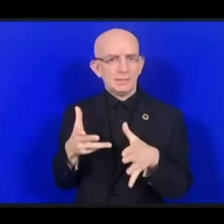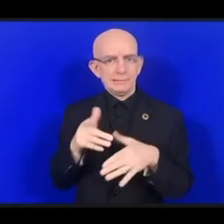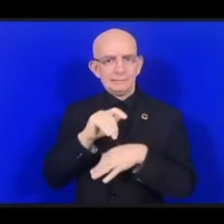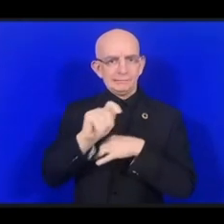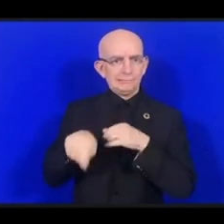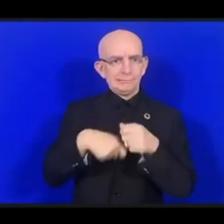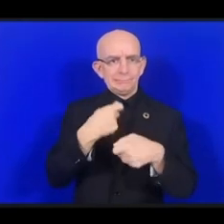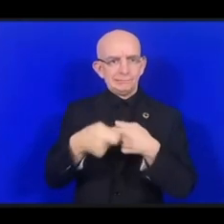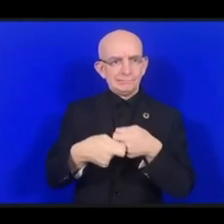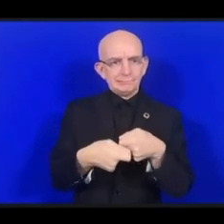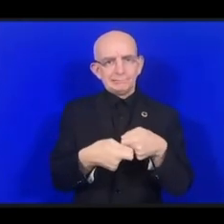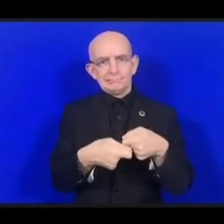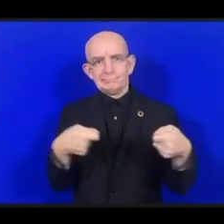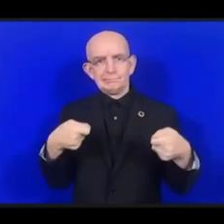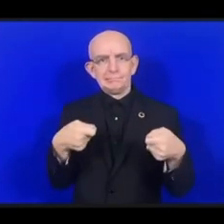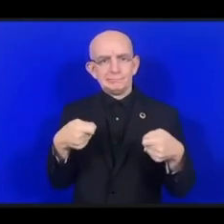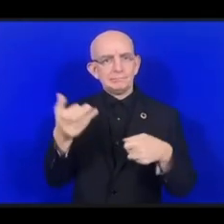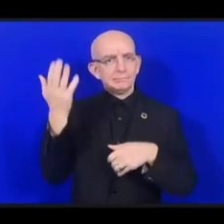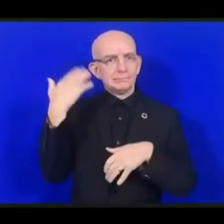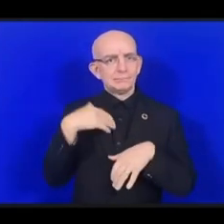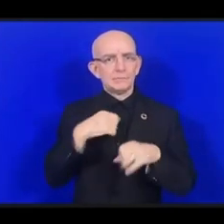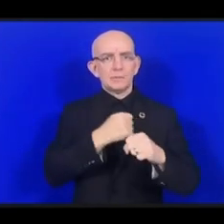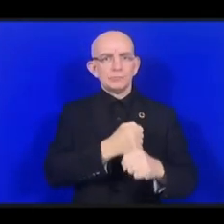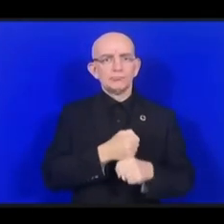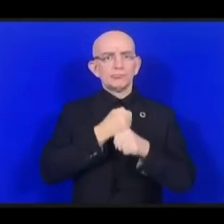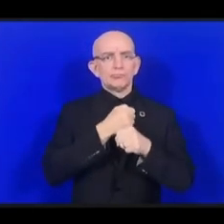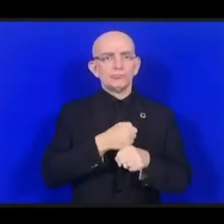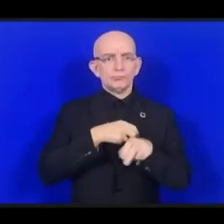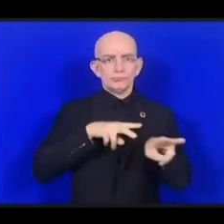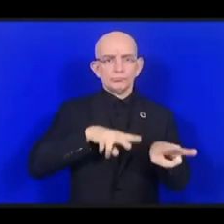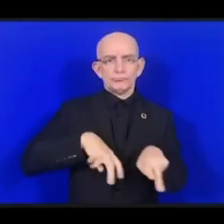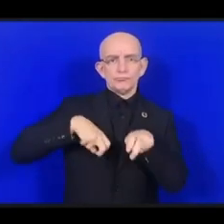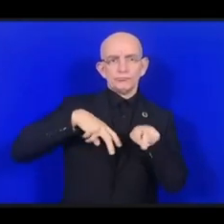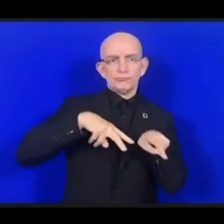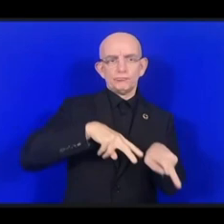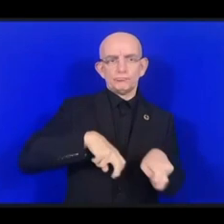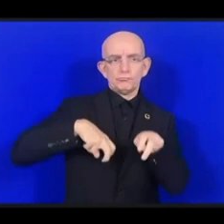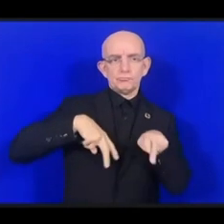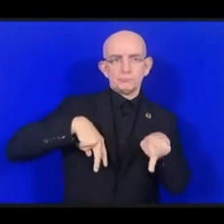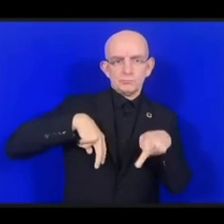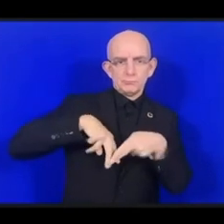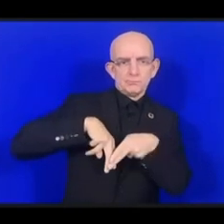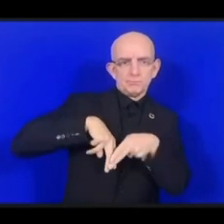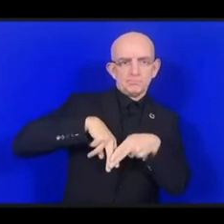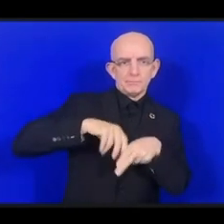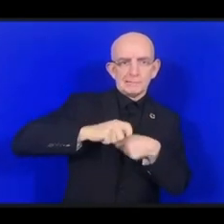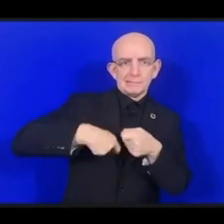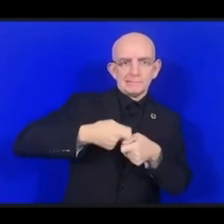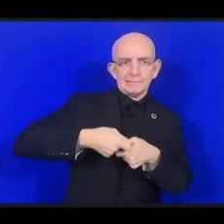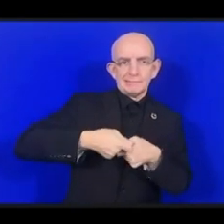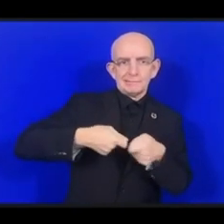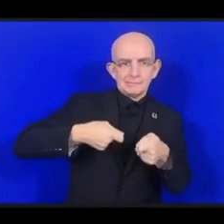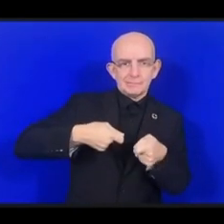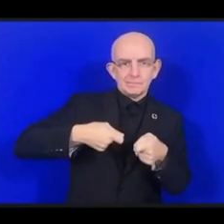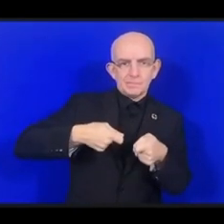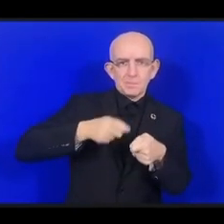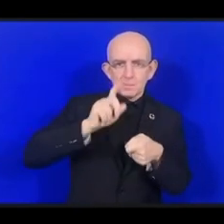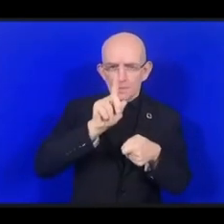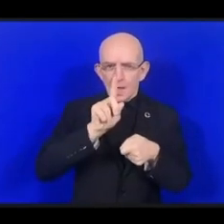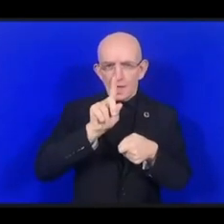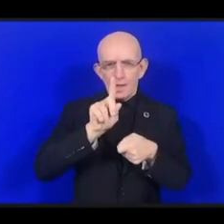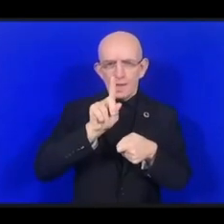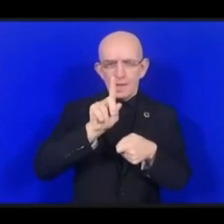لربط الحصان ولكن اصبح لها دلاله ايجابيه اعتبارها رابط